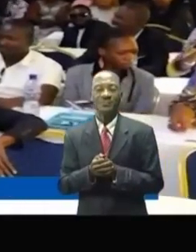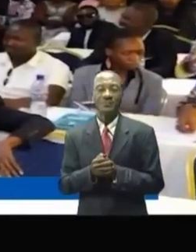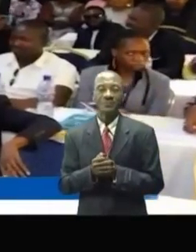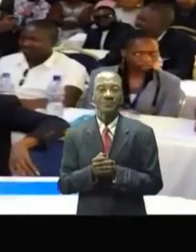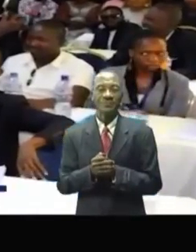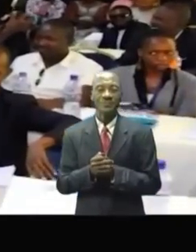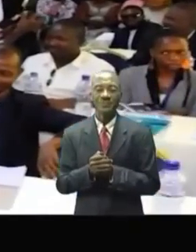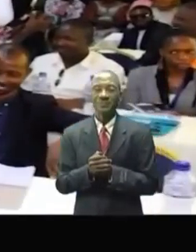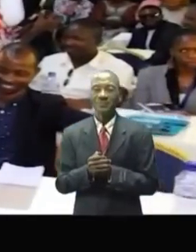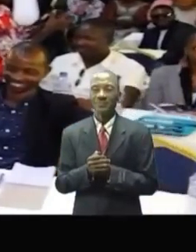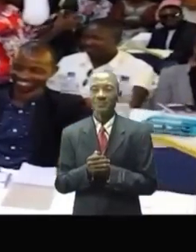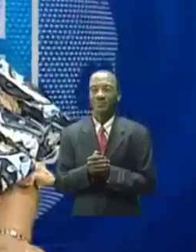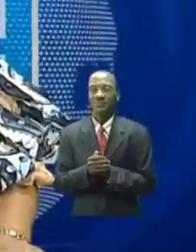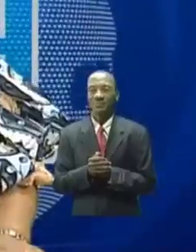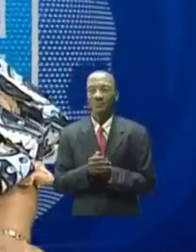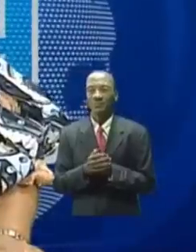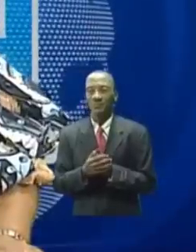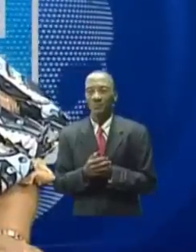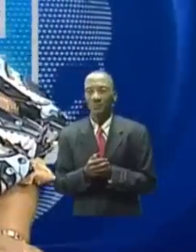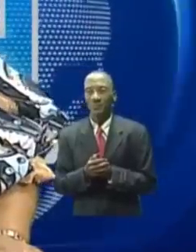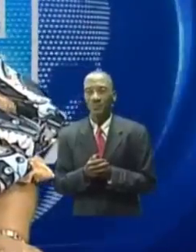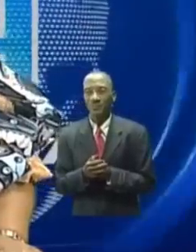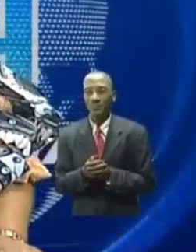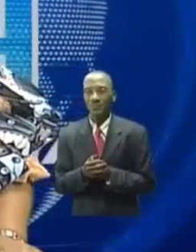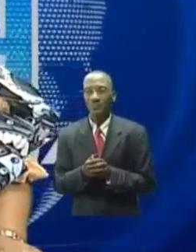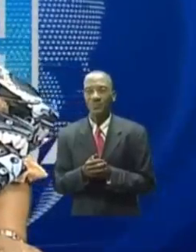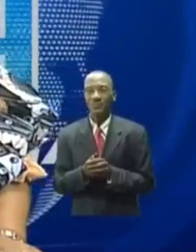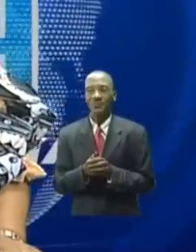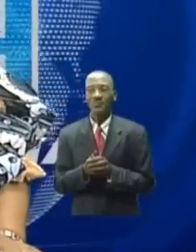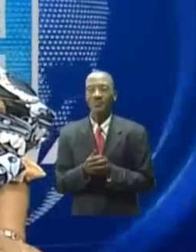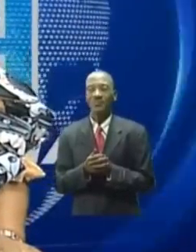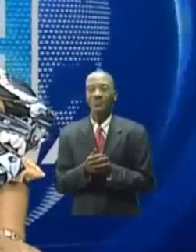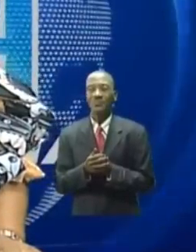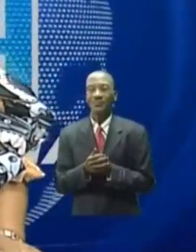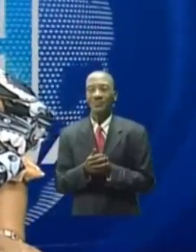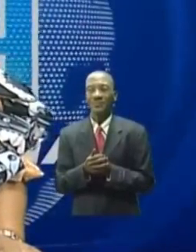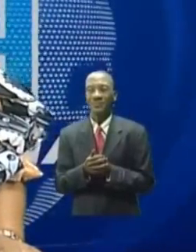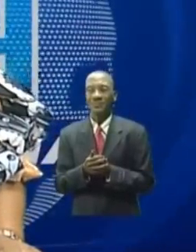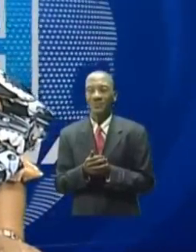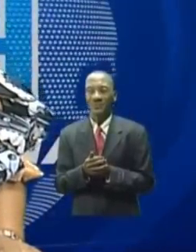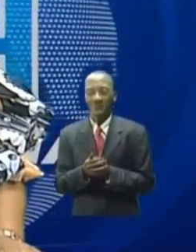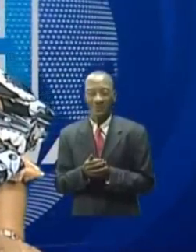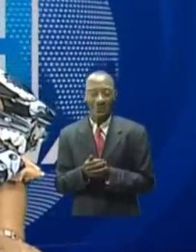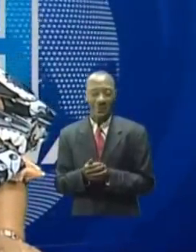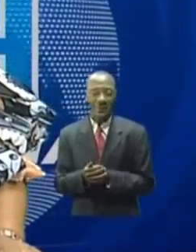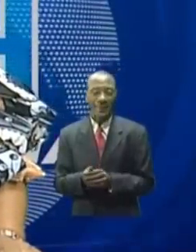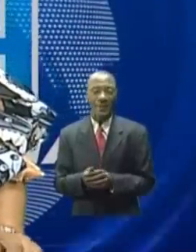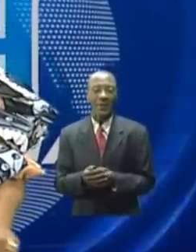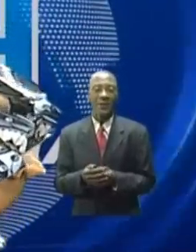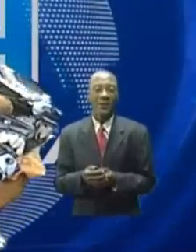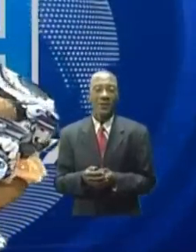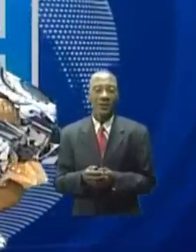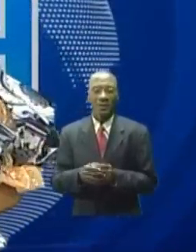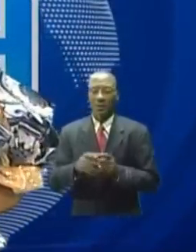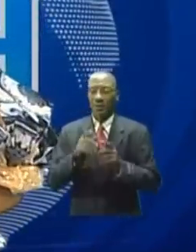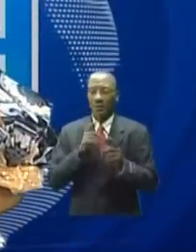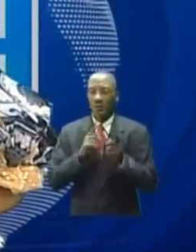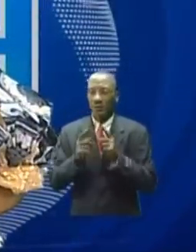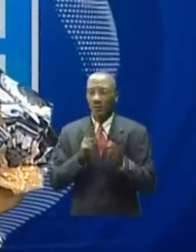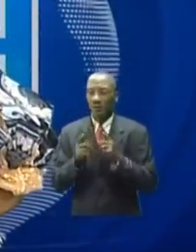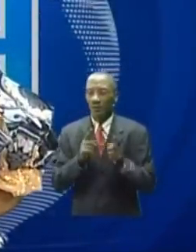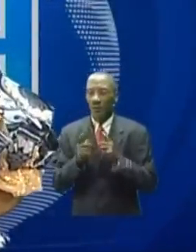la protection de l'enfant. Et ce communiqué de presse avant de boucler complètement ce journal, la régie des USA,